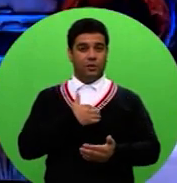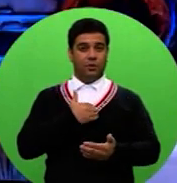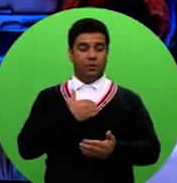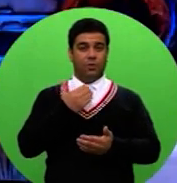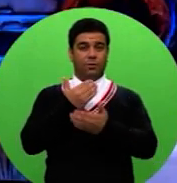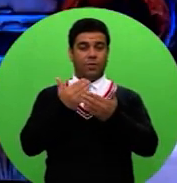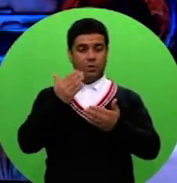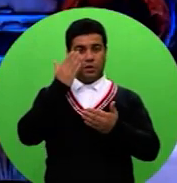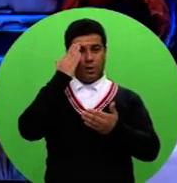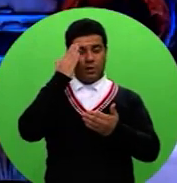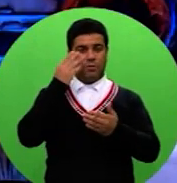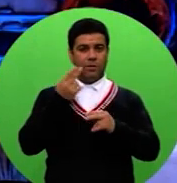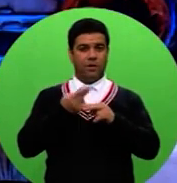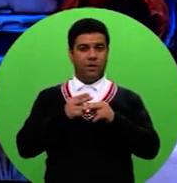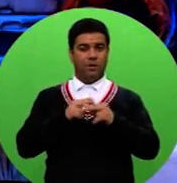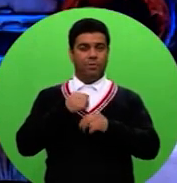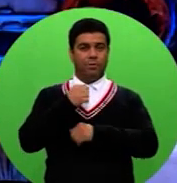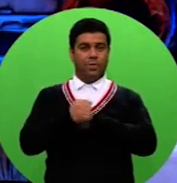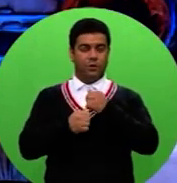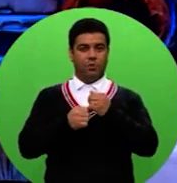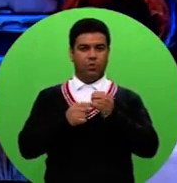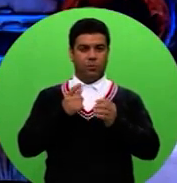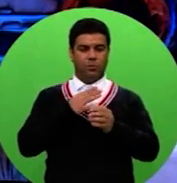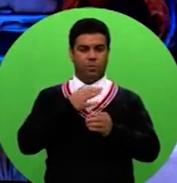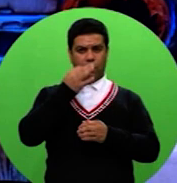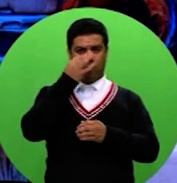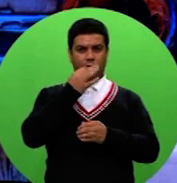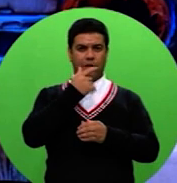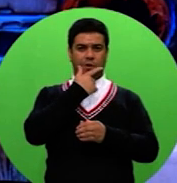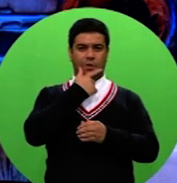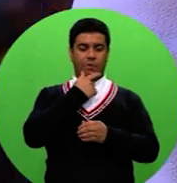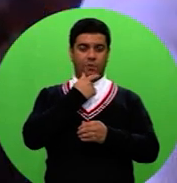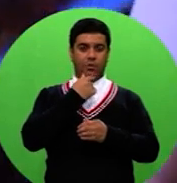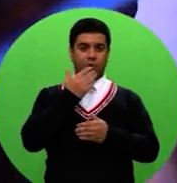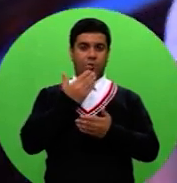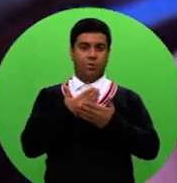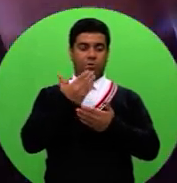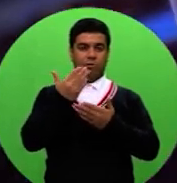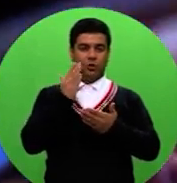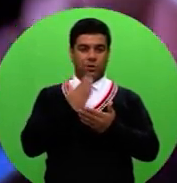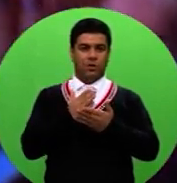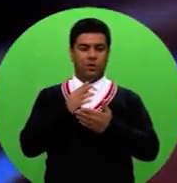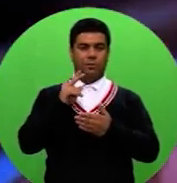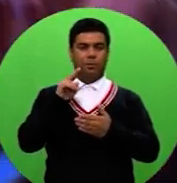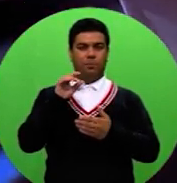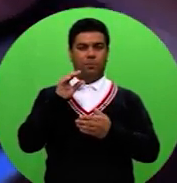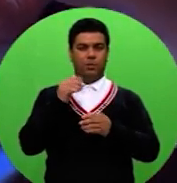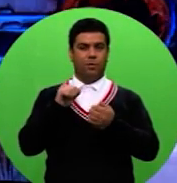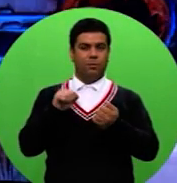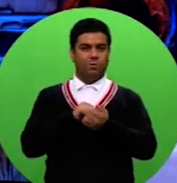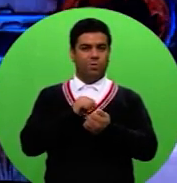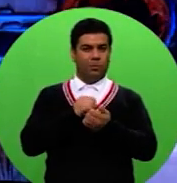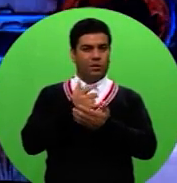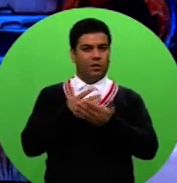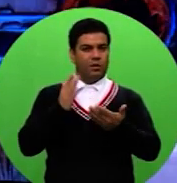мы хотим, чтобы голова панды держалась прочно, и если, например, у вас соленое тесто